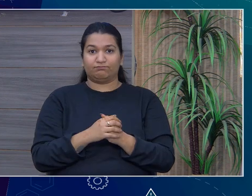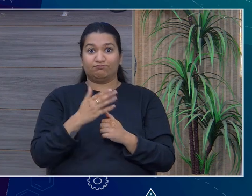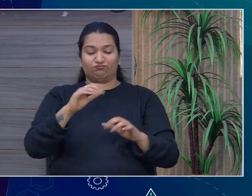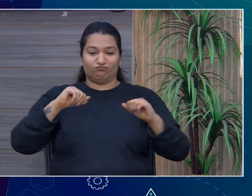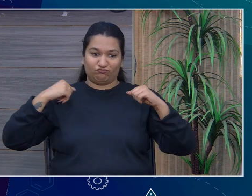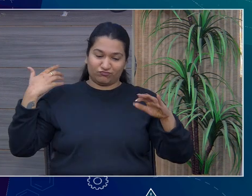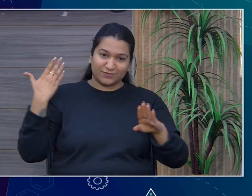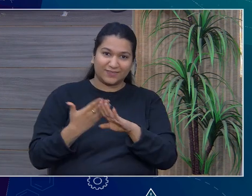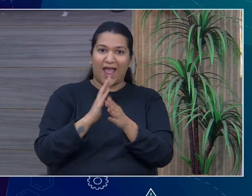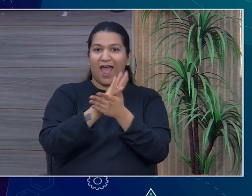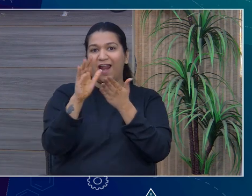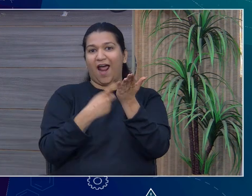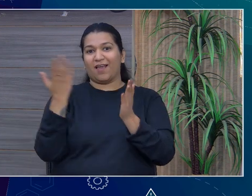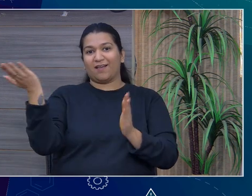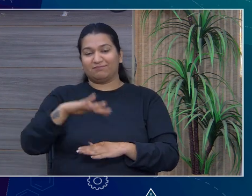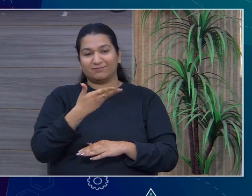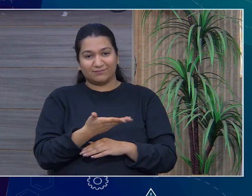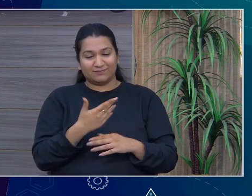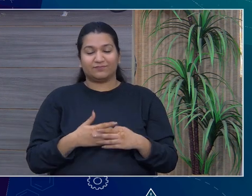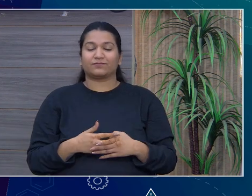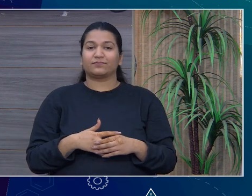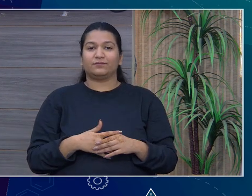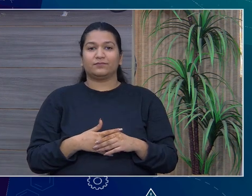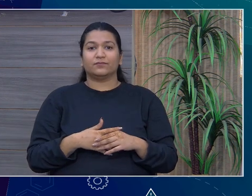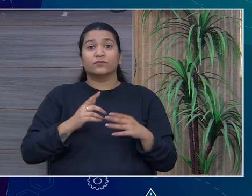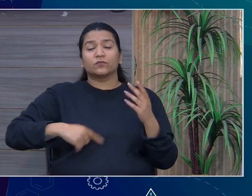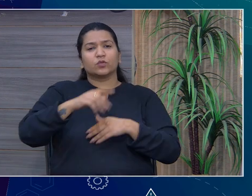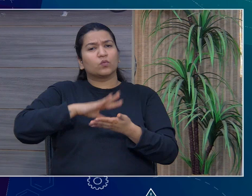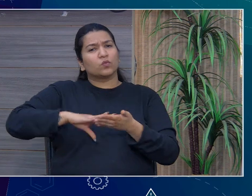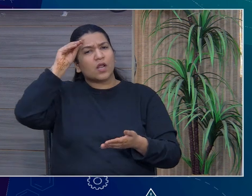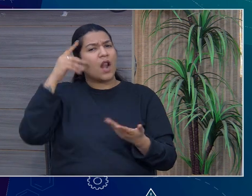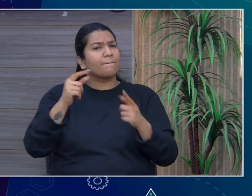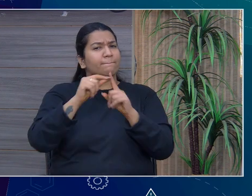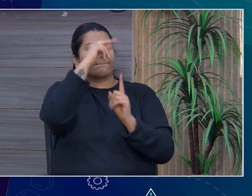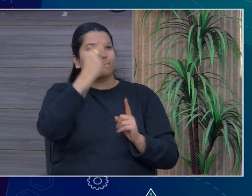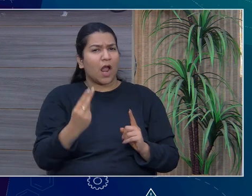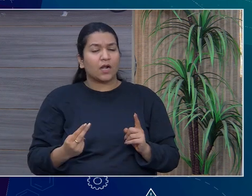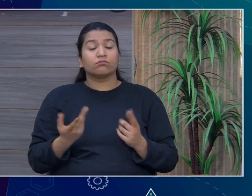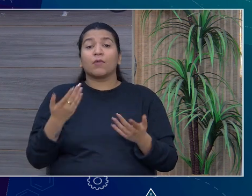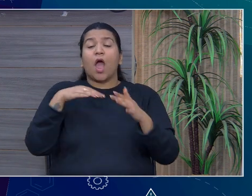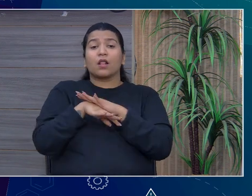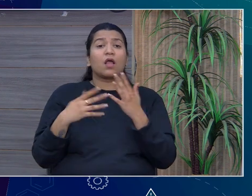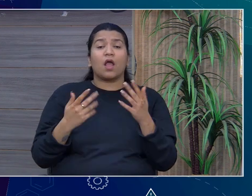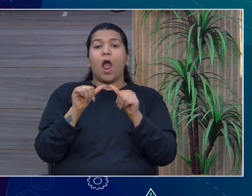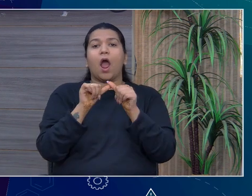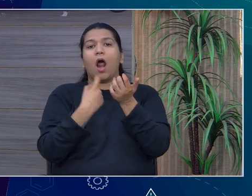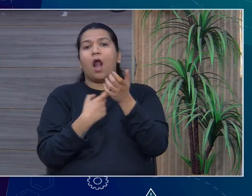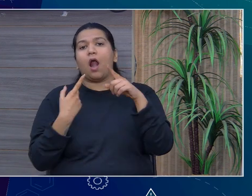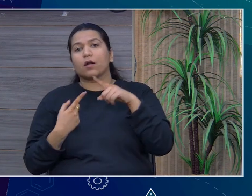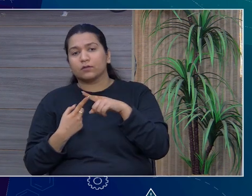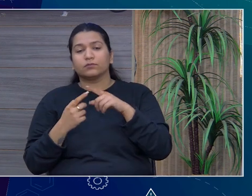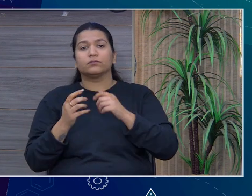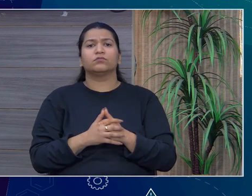यहाँ तक पहुँची हैं, तो मेहनत कश ये एक टॉपिक भी है। आज हम पेंटिंग्स के बारे में बात कर रहे हैं, फाइन आर्ट्स जो कि यह सब्जेक्ट और टाइटल हमने रखा